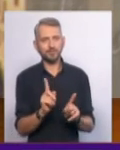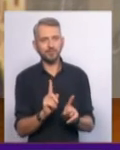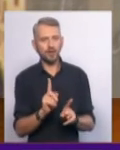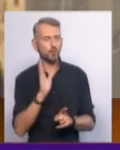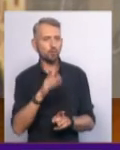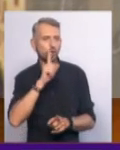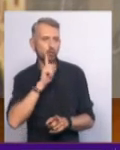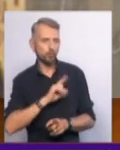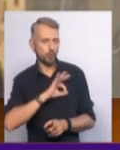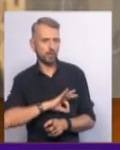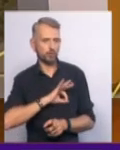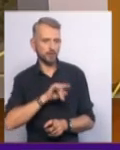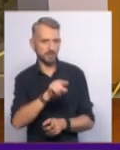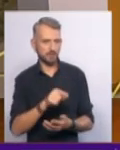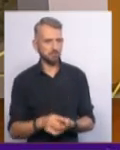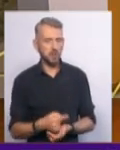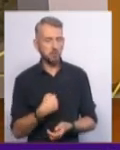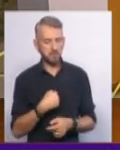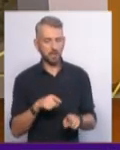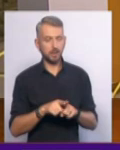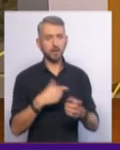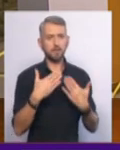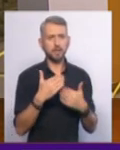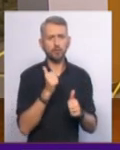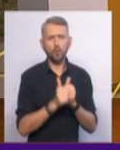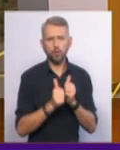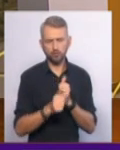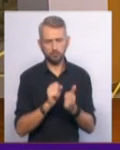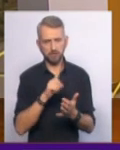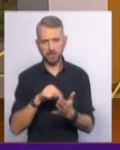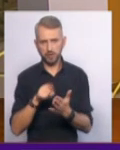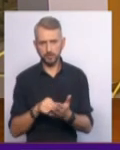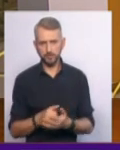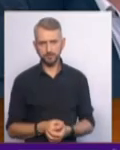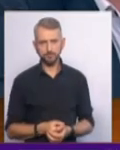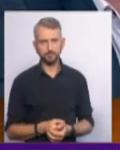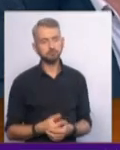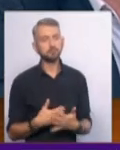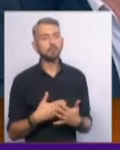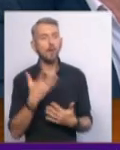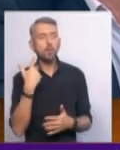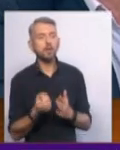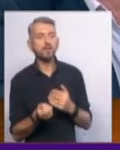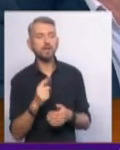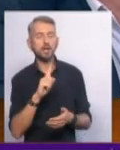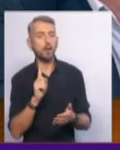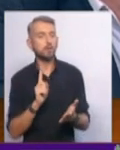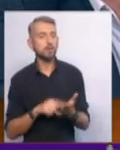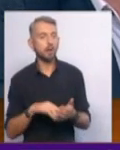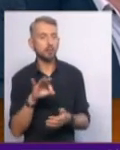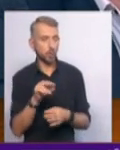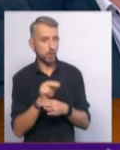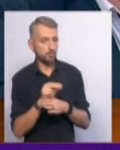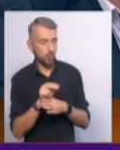буде зручно користуватися їм. У мене такий підхід по кожному питанню. Коли виникає там питання з приводу